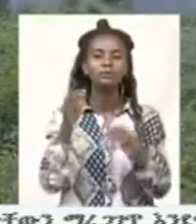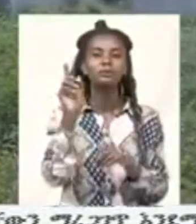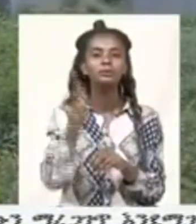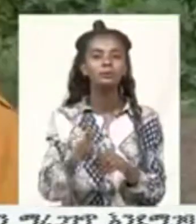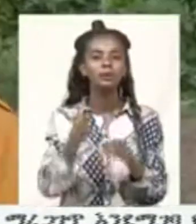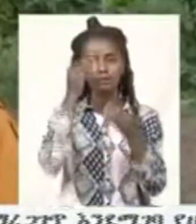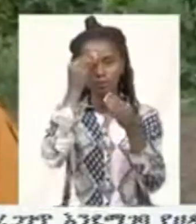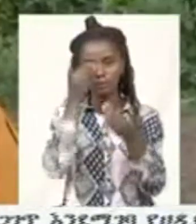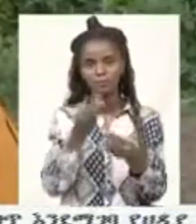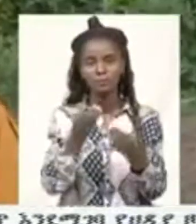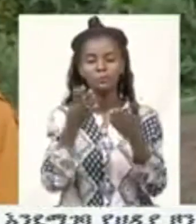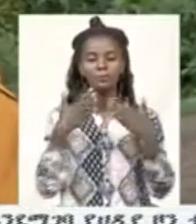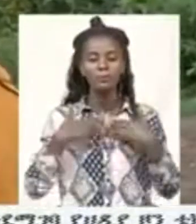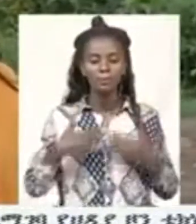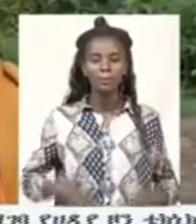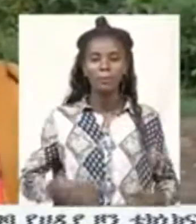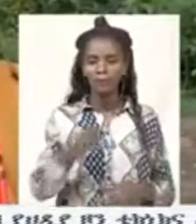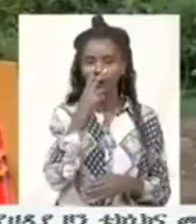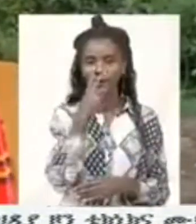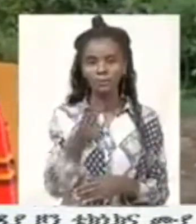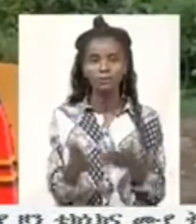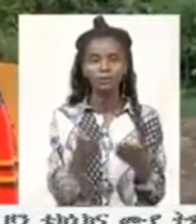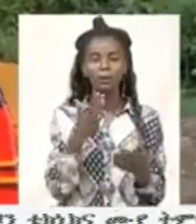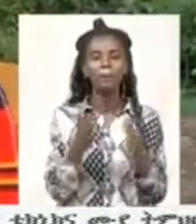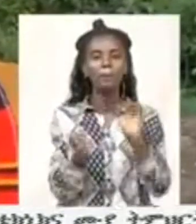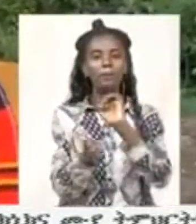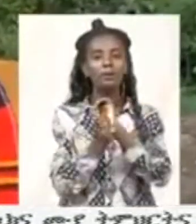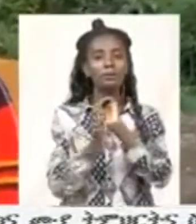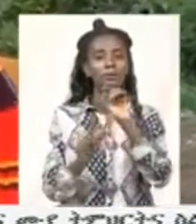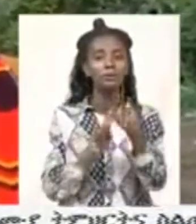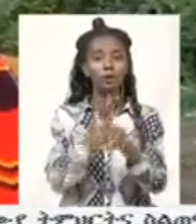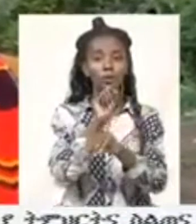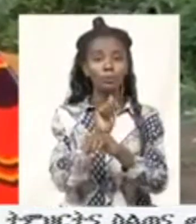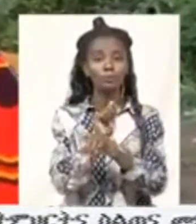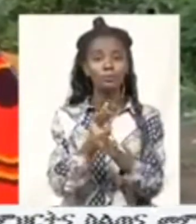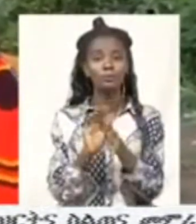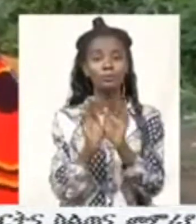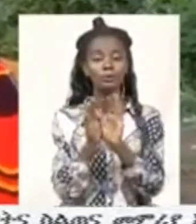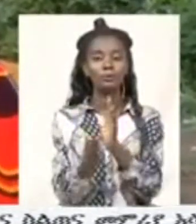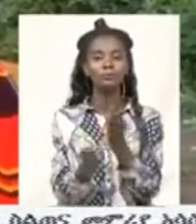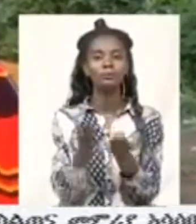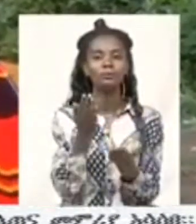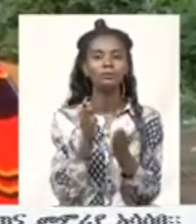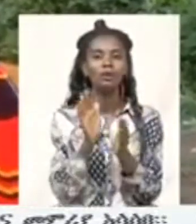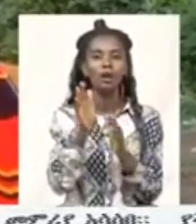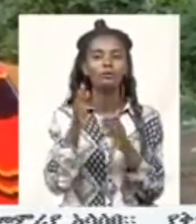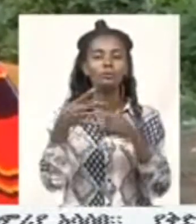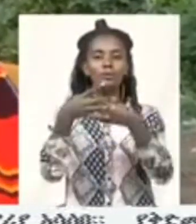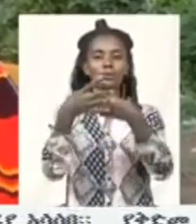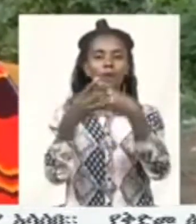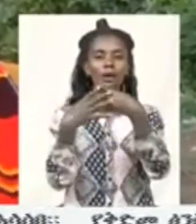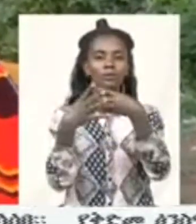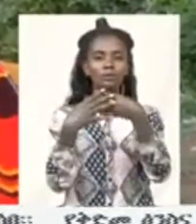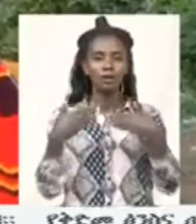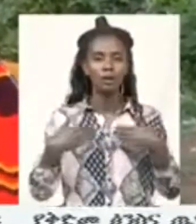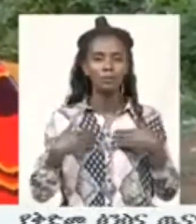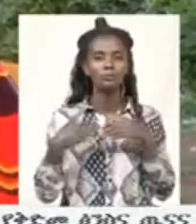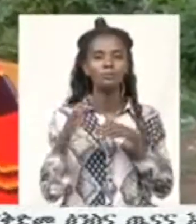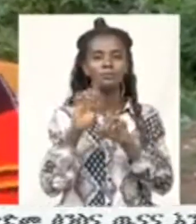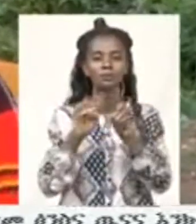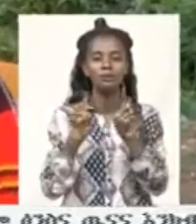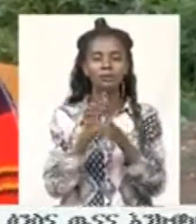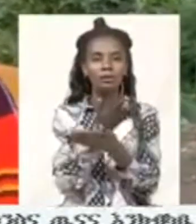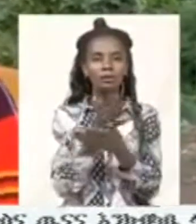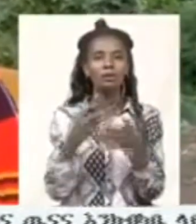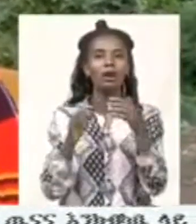ነው ያሳሰቡ። በአካል ካየነው አንጻር አንደኛ ያው ማረሚያ ተቋም እስከመሆኑ ድረስ የራሱ አጥር ያለው ለሴኪሪቲም ለምንም